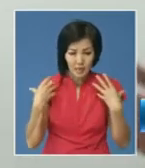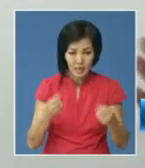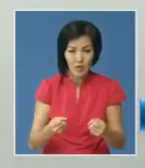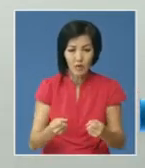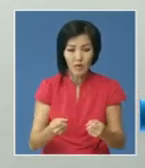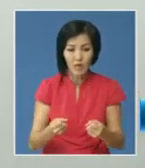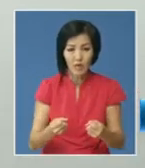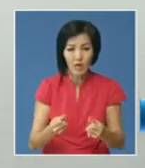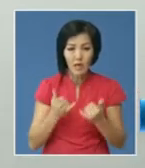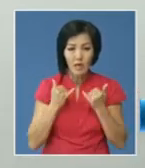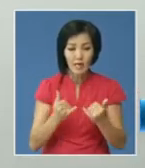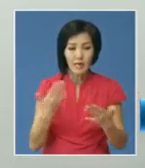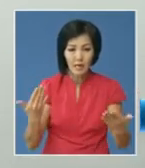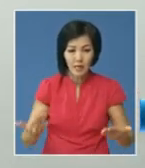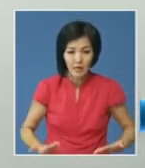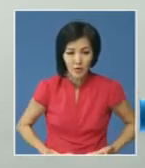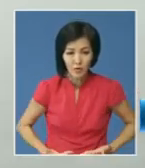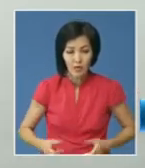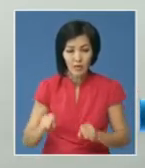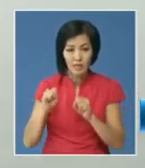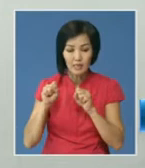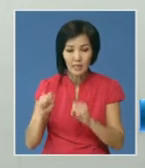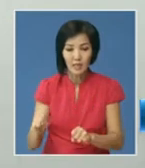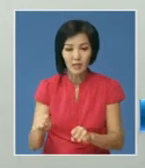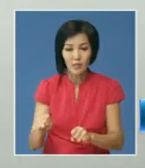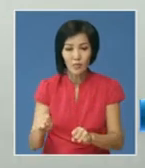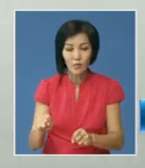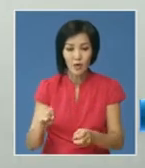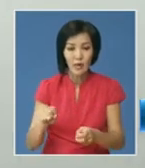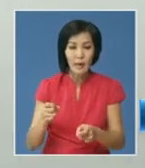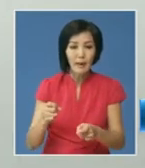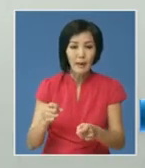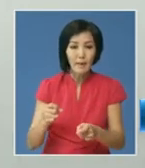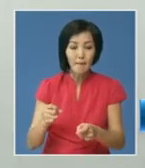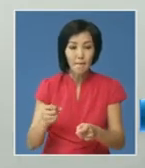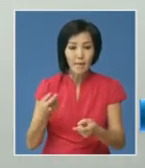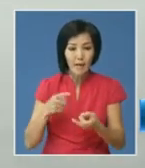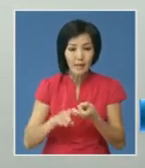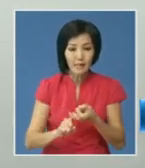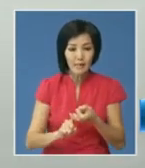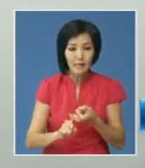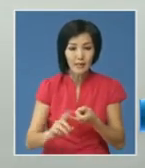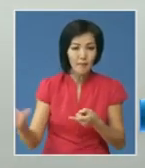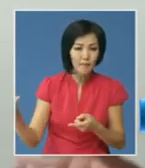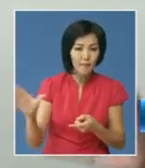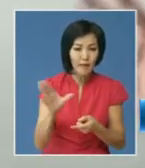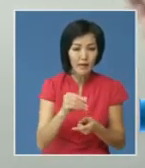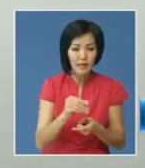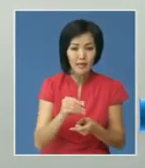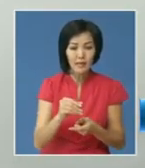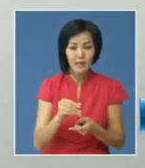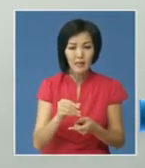заң, сонымен әлеуметтік страхованияға арналған мәселені, медстрахование, бәрін осы жерден